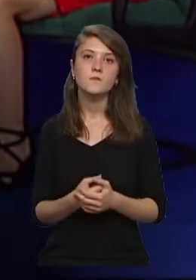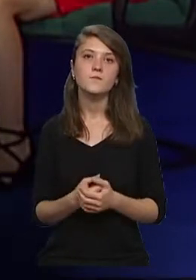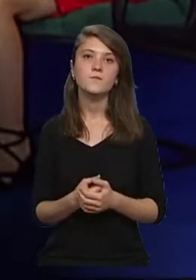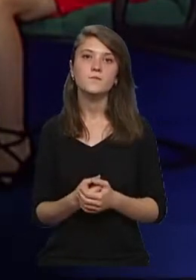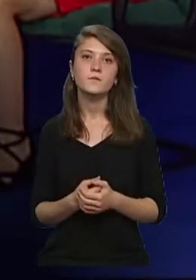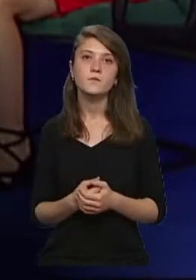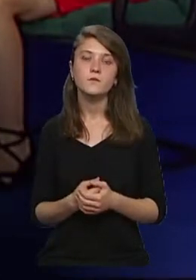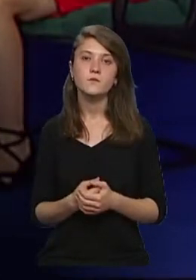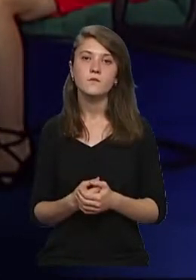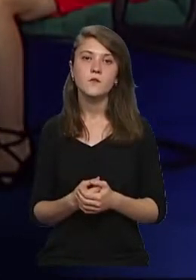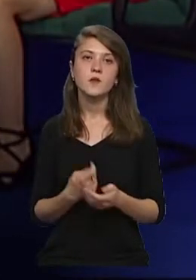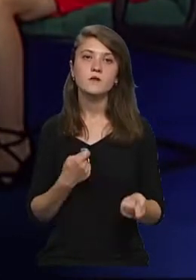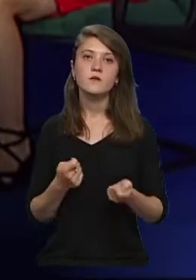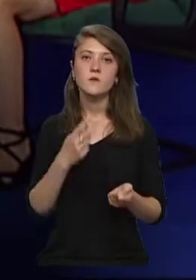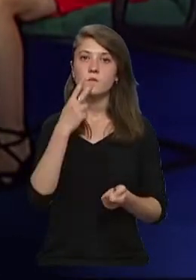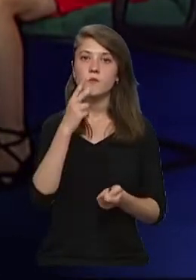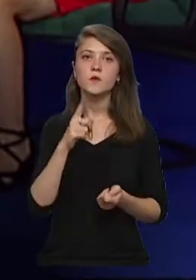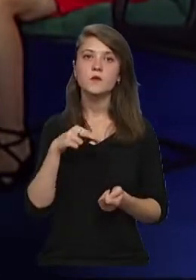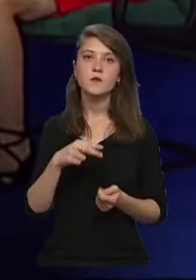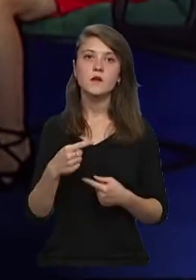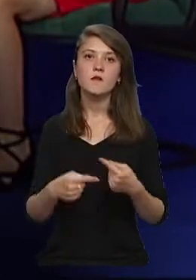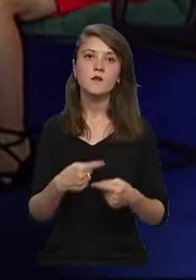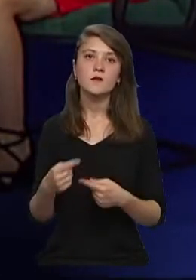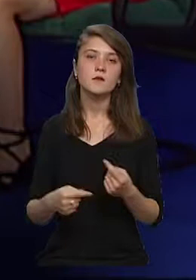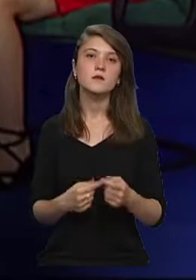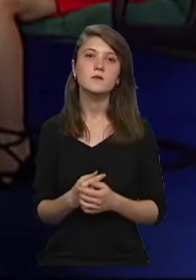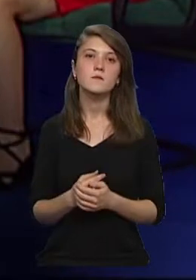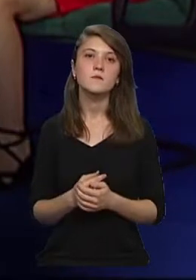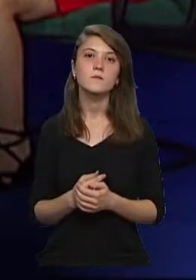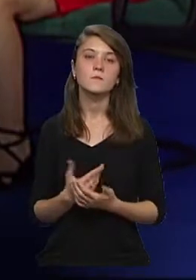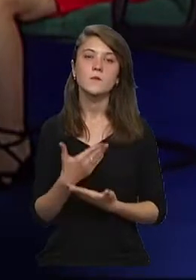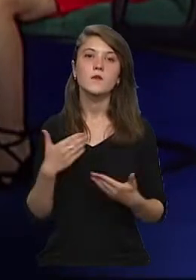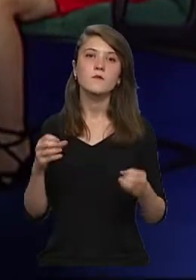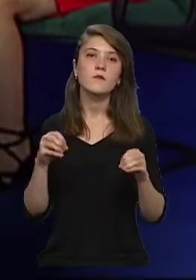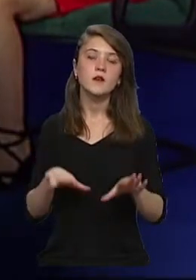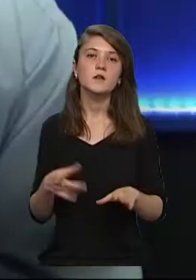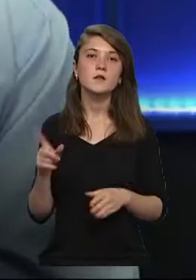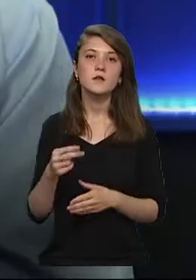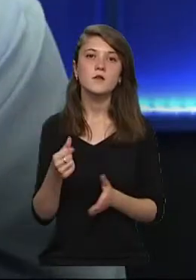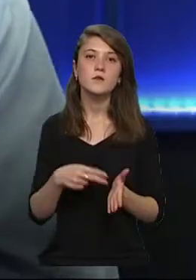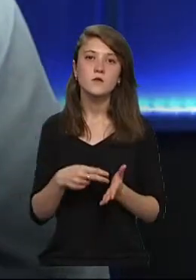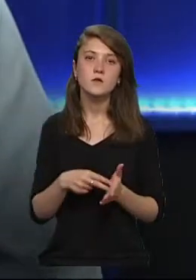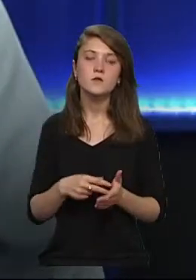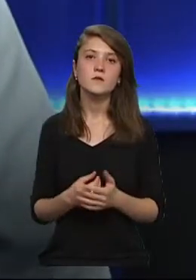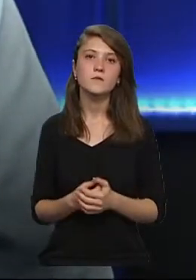будинок завідувача побачила, що йде революція, звільнилася. Тому ми вирішили оці кошти, її заробітну